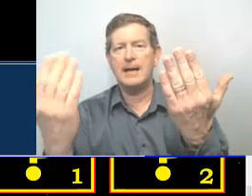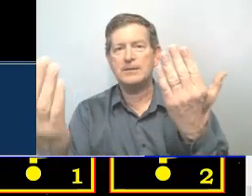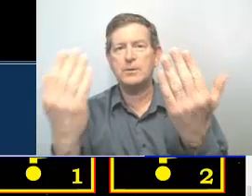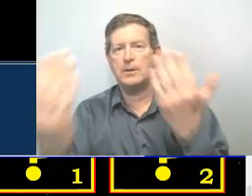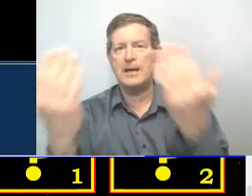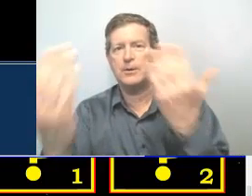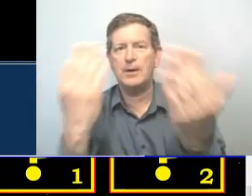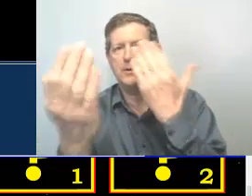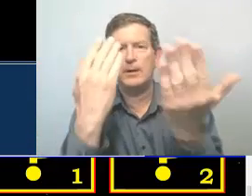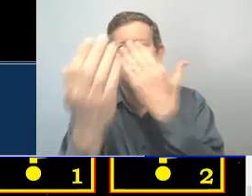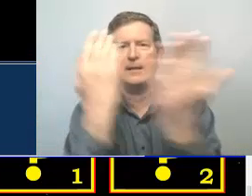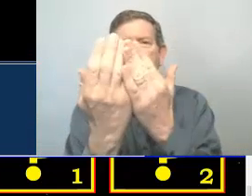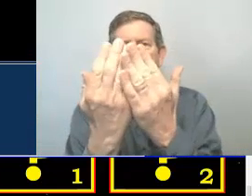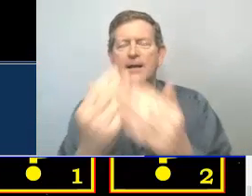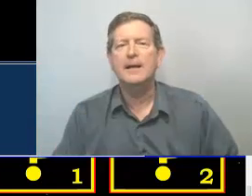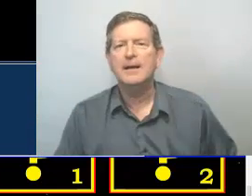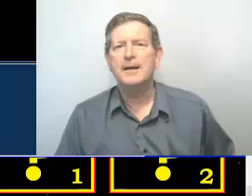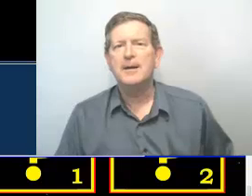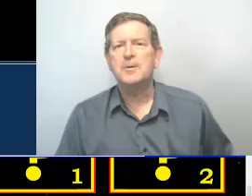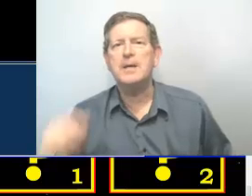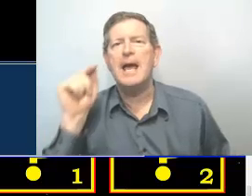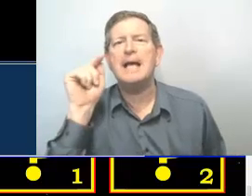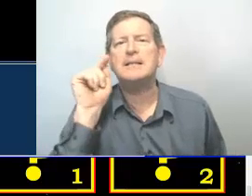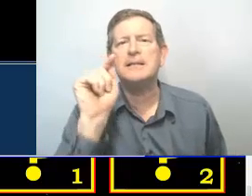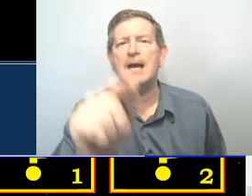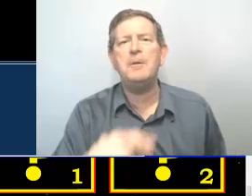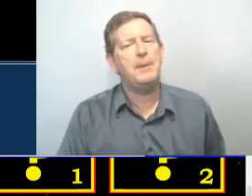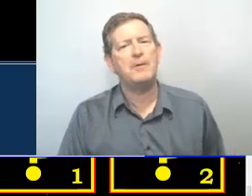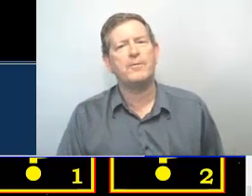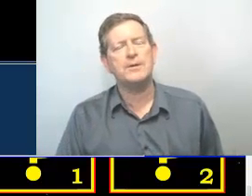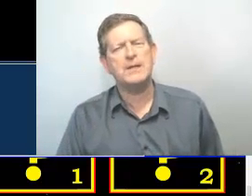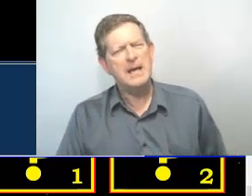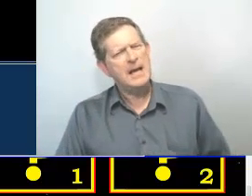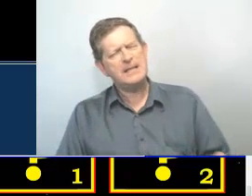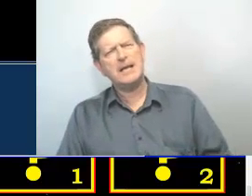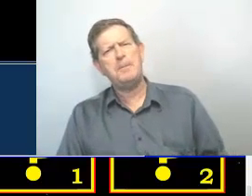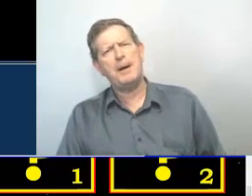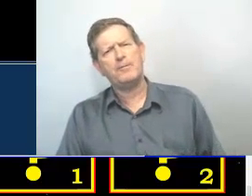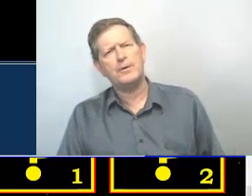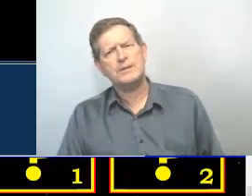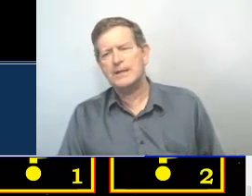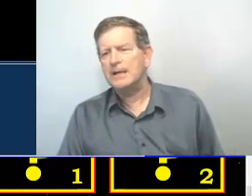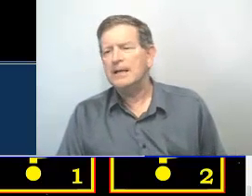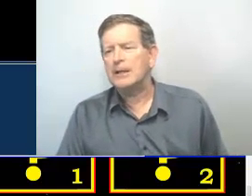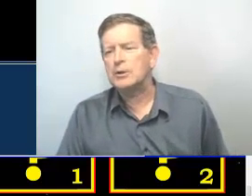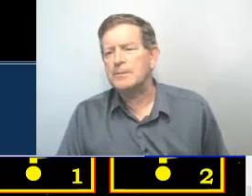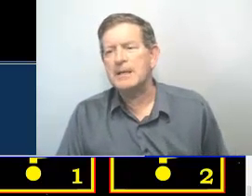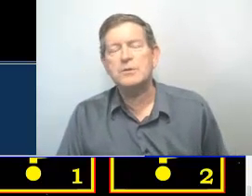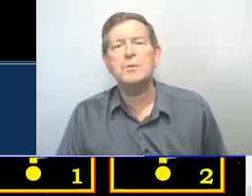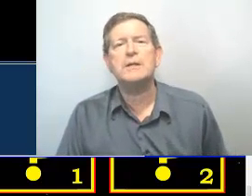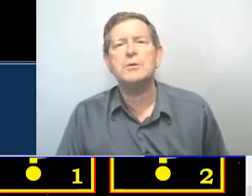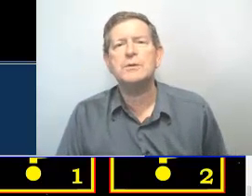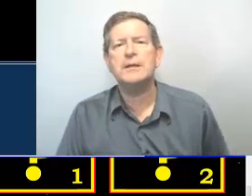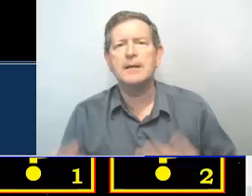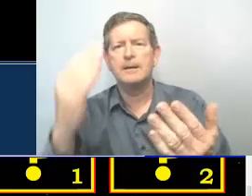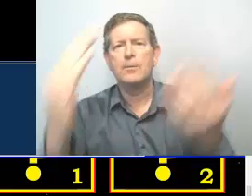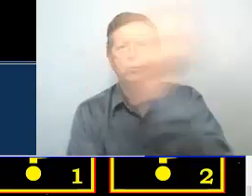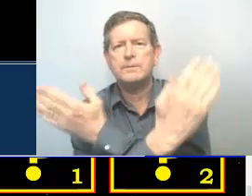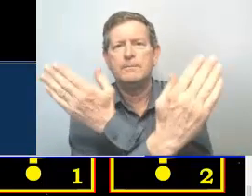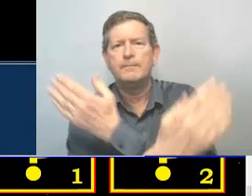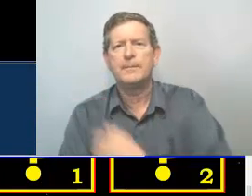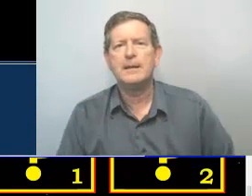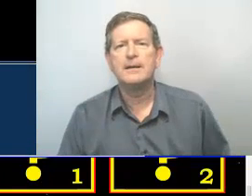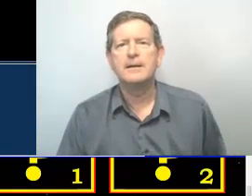Que elle, hein? Est-ce que elle? Qu'elle? Oui, est-ce qu'elle parle français? Est-ce qu'elle parle français? La deuxième question, qu'est-ce que